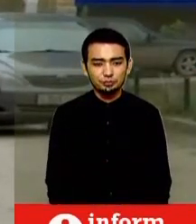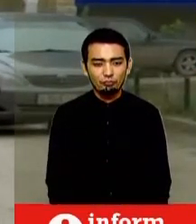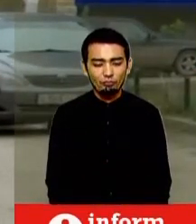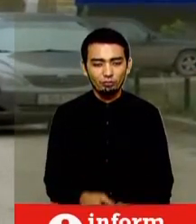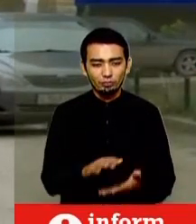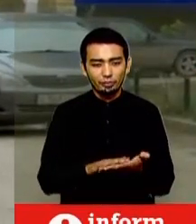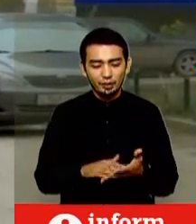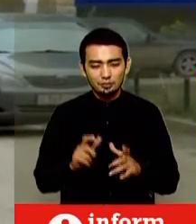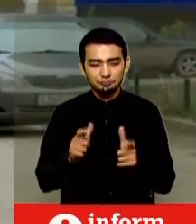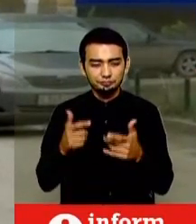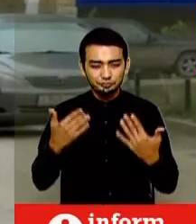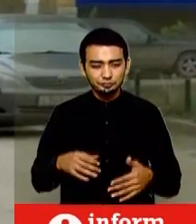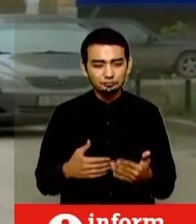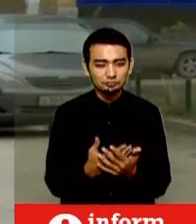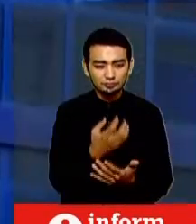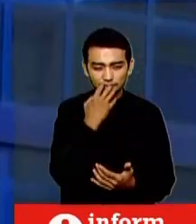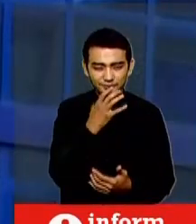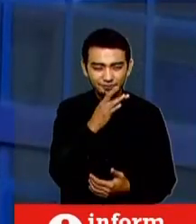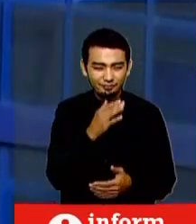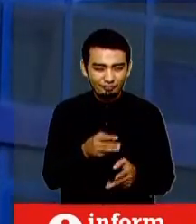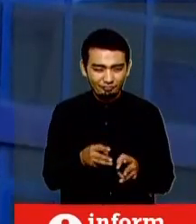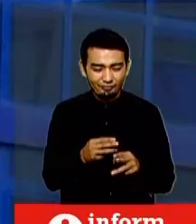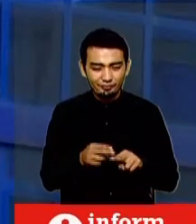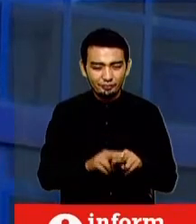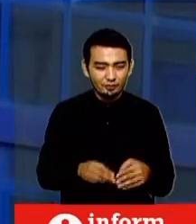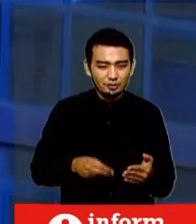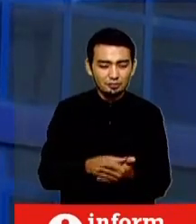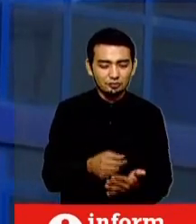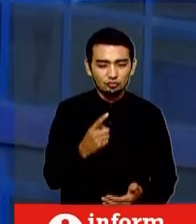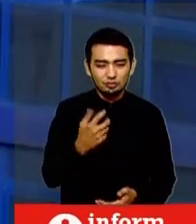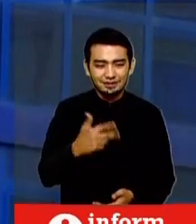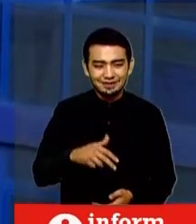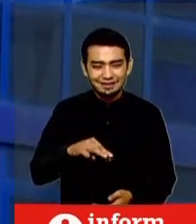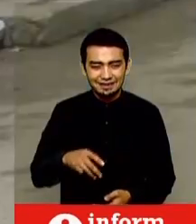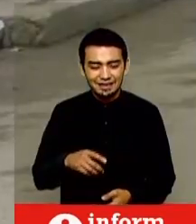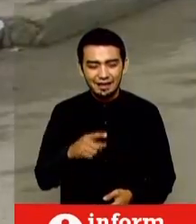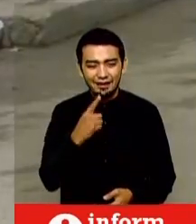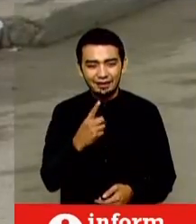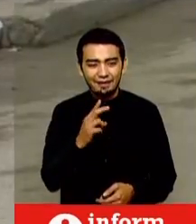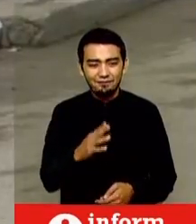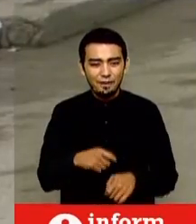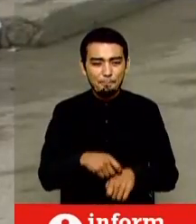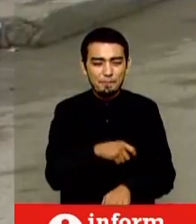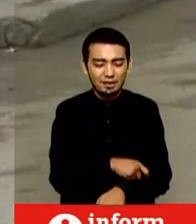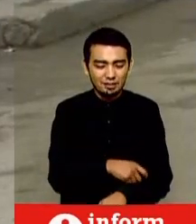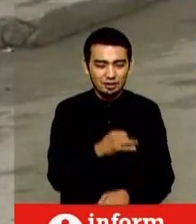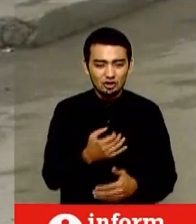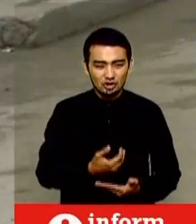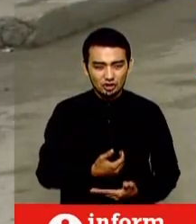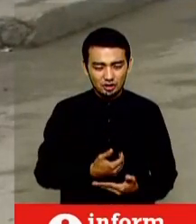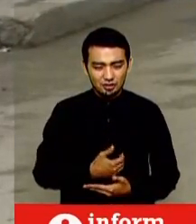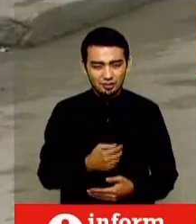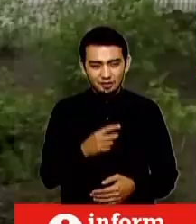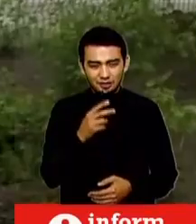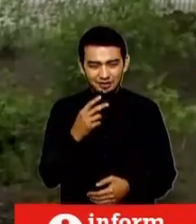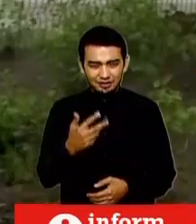Письменное уведомление о том, что в новый отопительный сезон придется платить по 130 тенге за каждый квадратный метр, получили жители 30